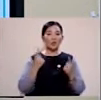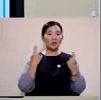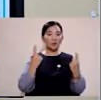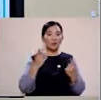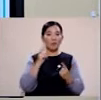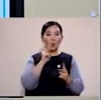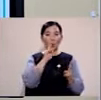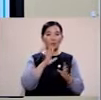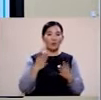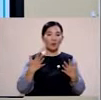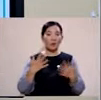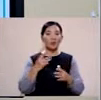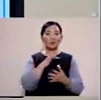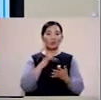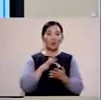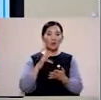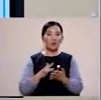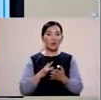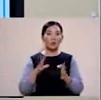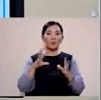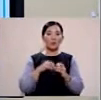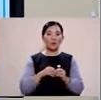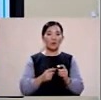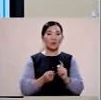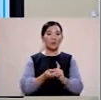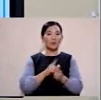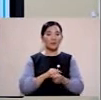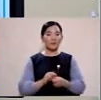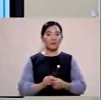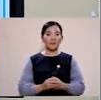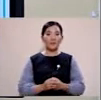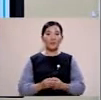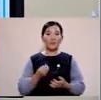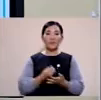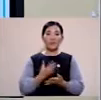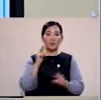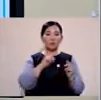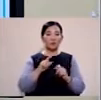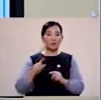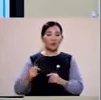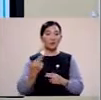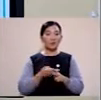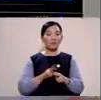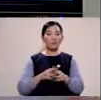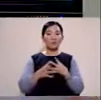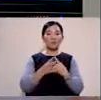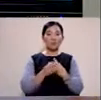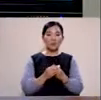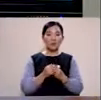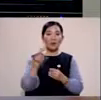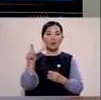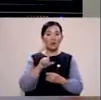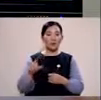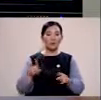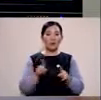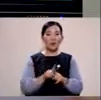va ko'rkam shaharlardan biriga aylangan. Qadrli o'quvchilar, mana siz bilan birgalikda matnni